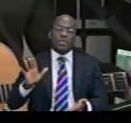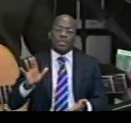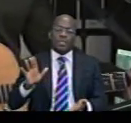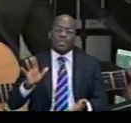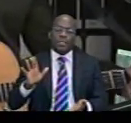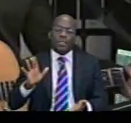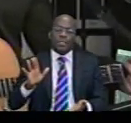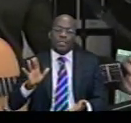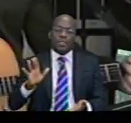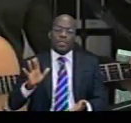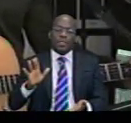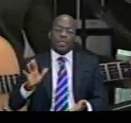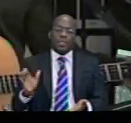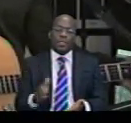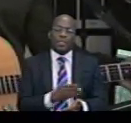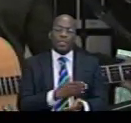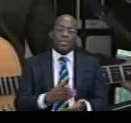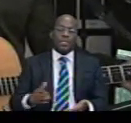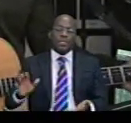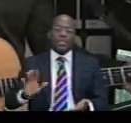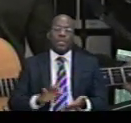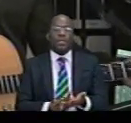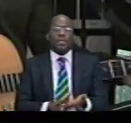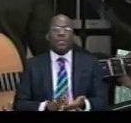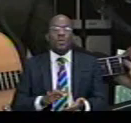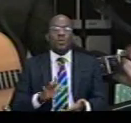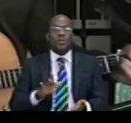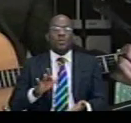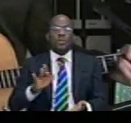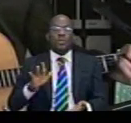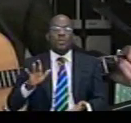gloire, chantant gloire,